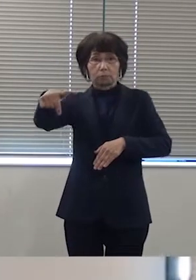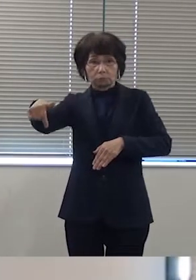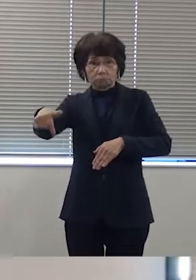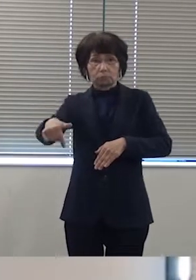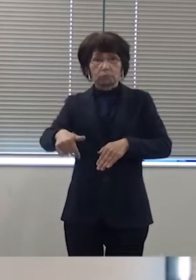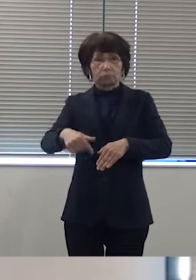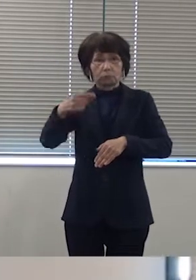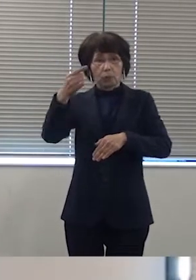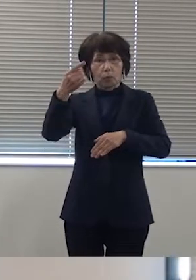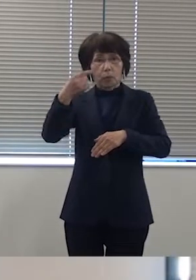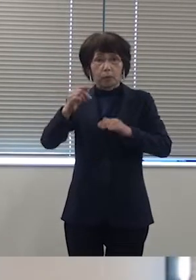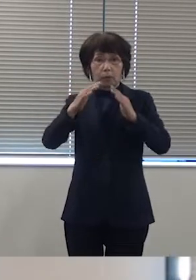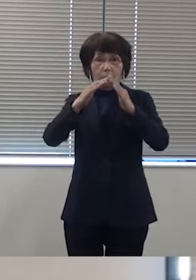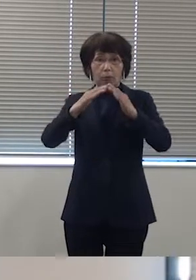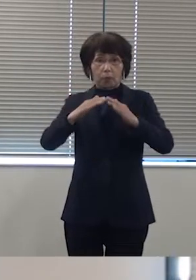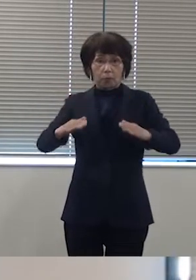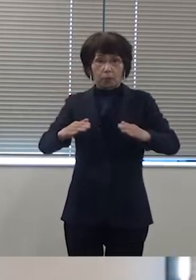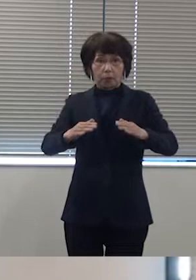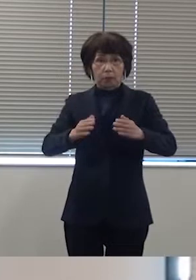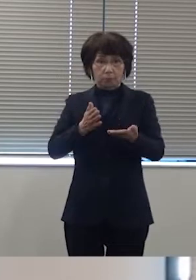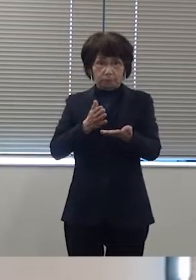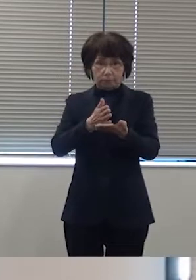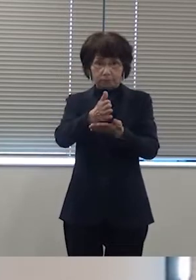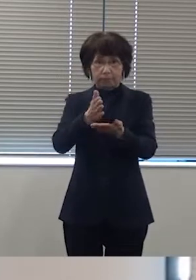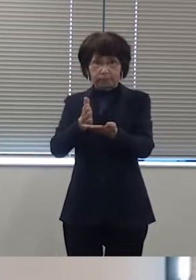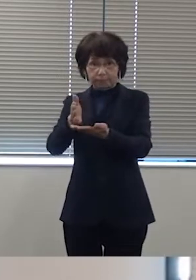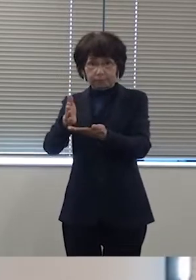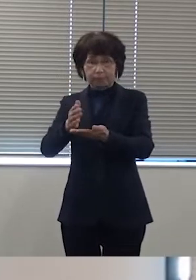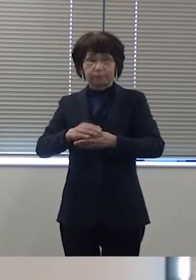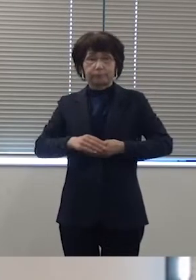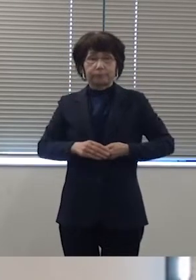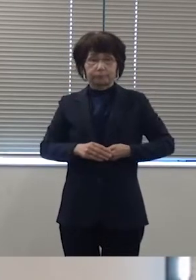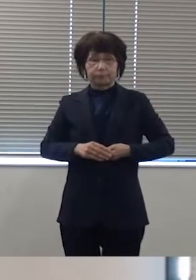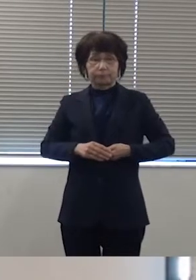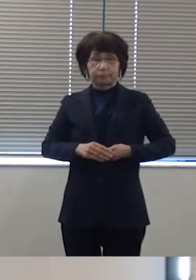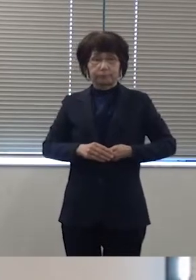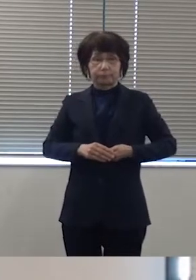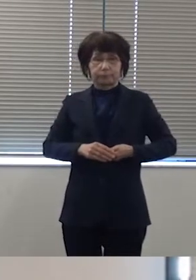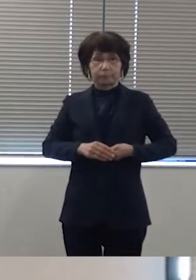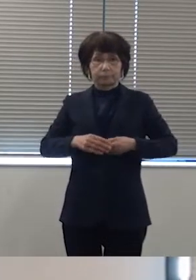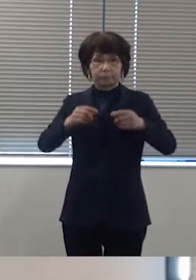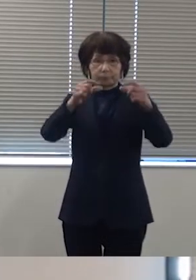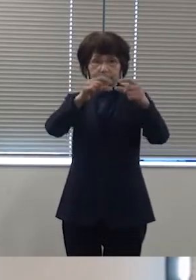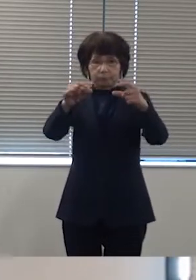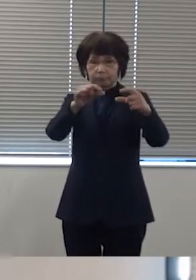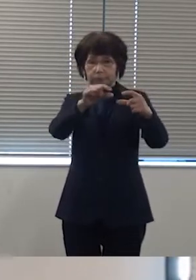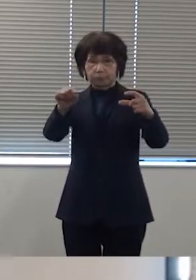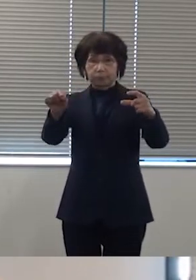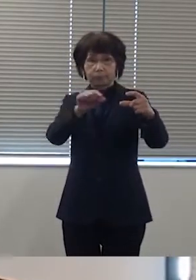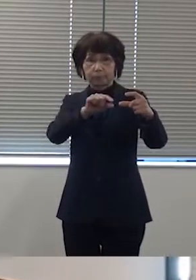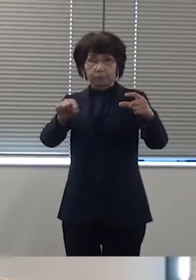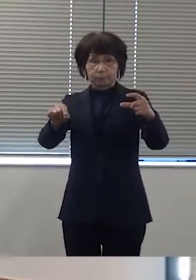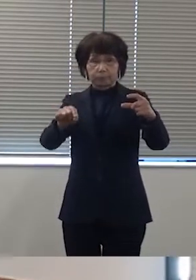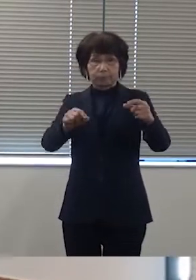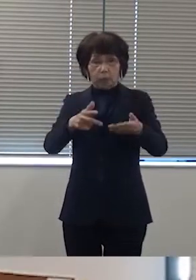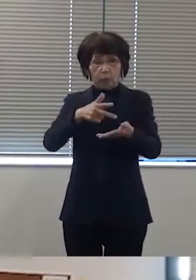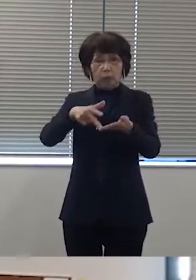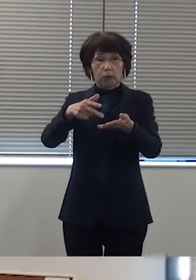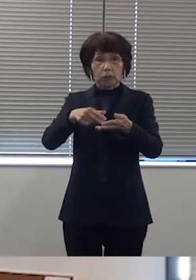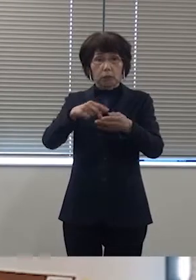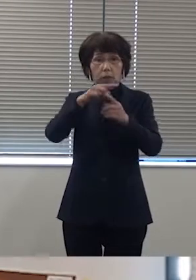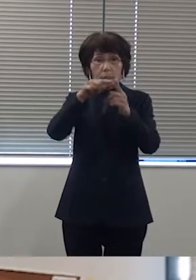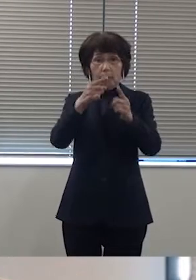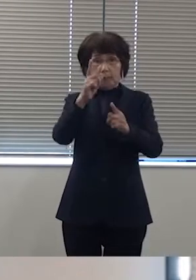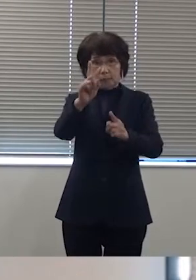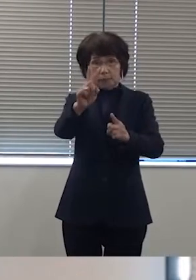の勉強会が今日からスタートするということになっております。横書きの資料のですね、ちょっと1ページ